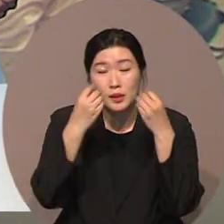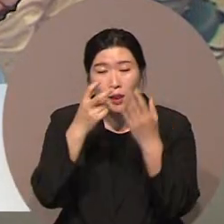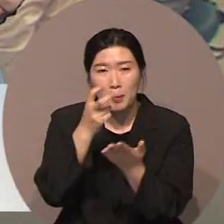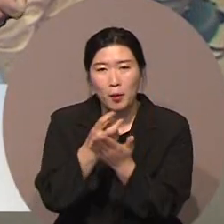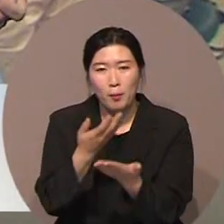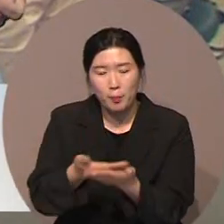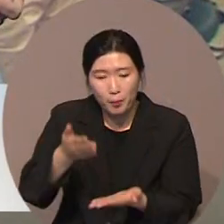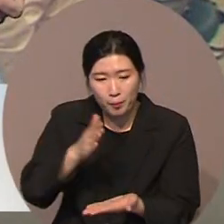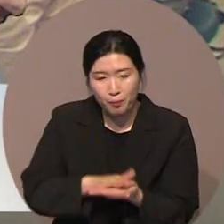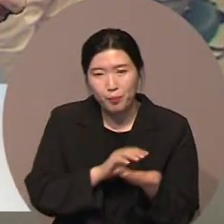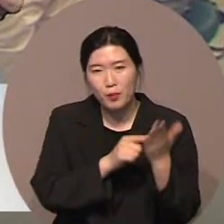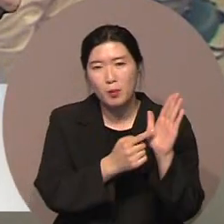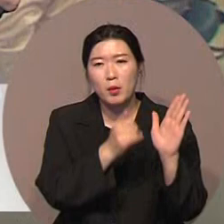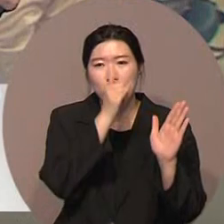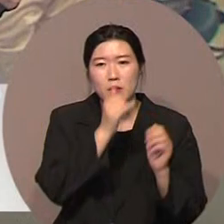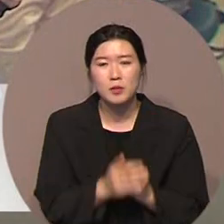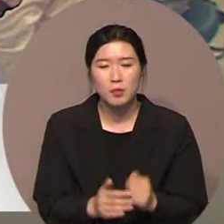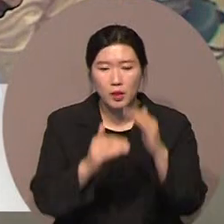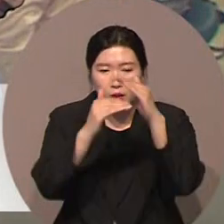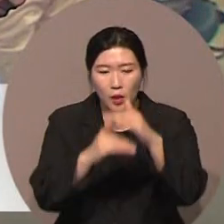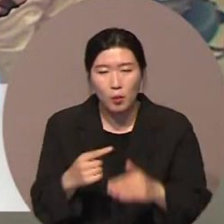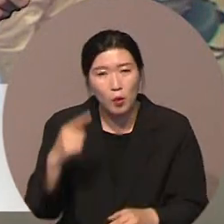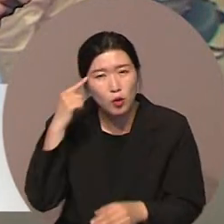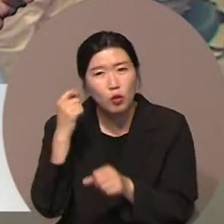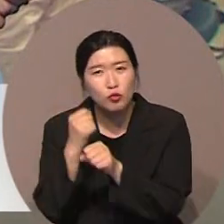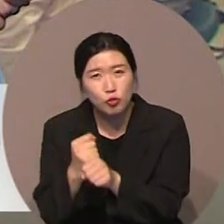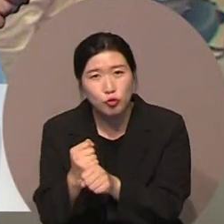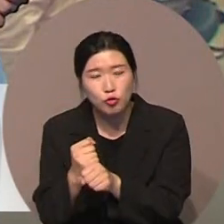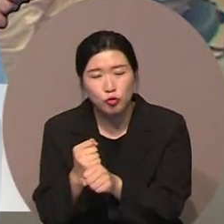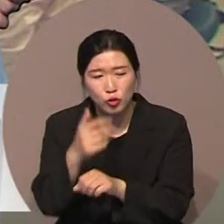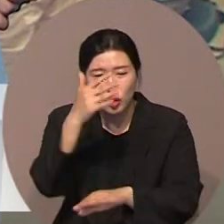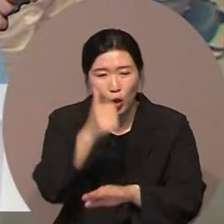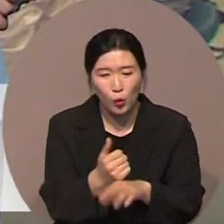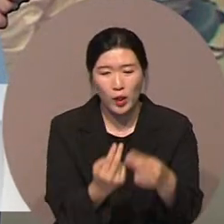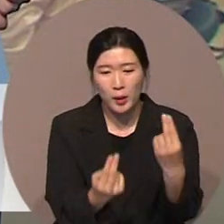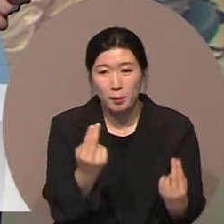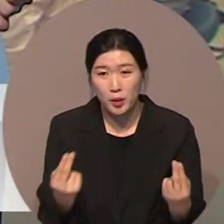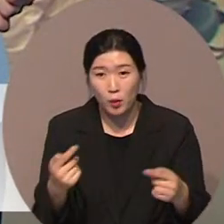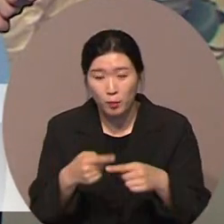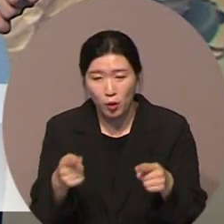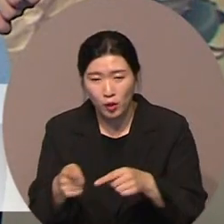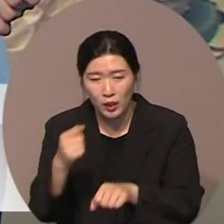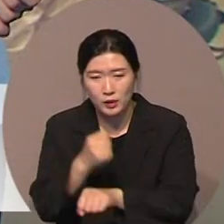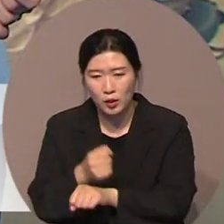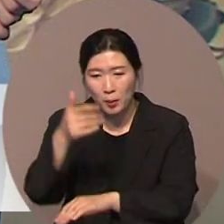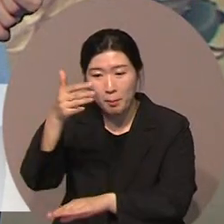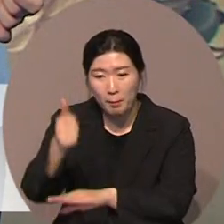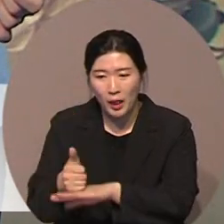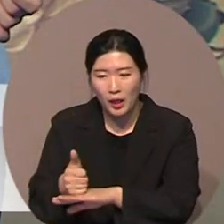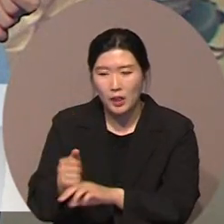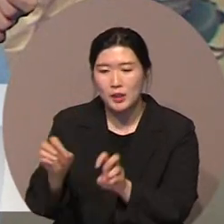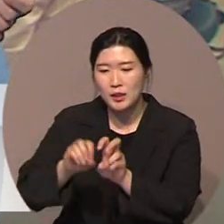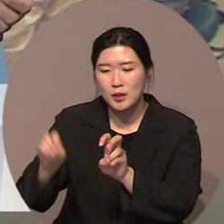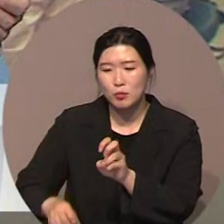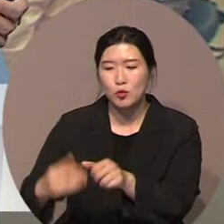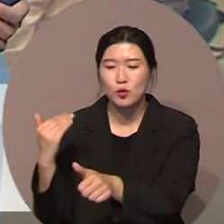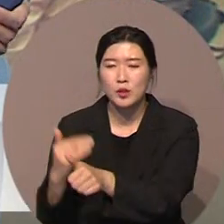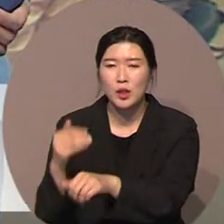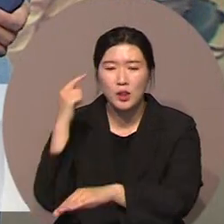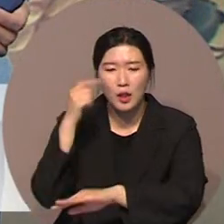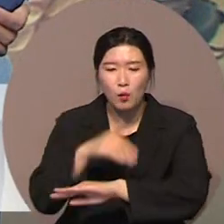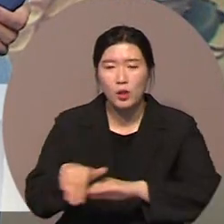방안을 내놓았습니다. 연구개발 사업에 상대평가를 도입하고 하위 20%에 대해 구조 조정도 예고를